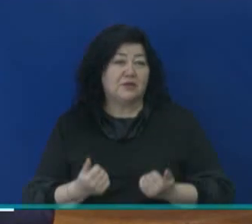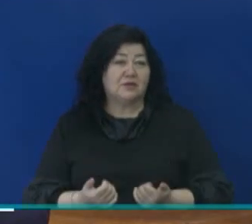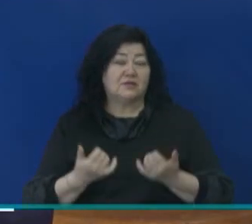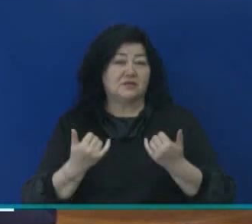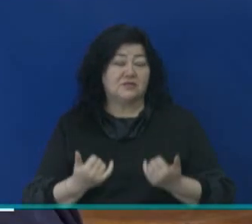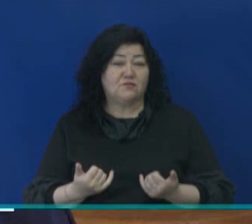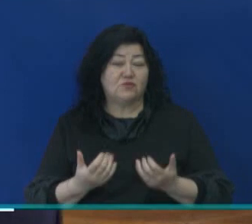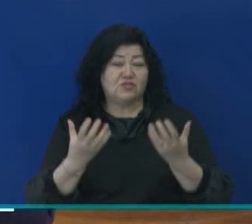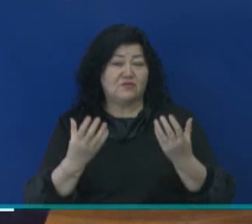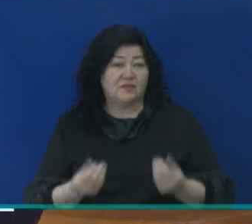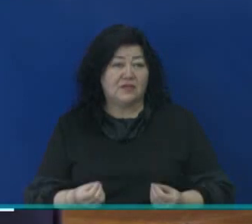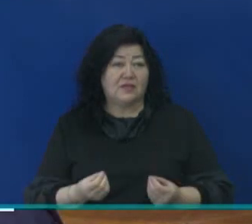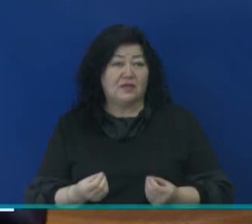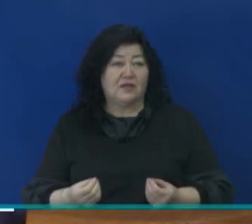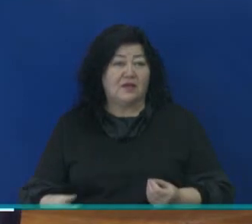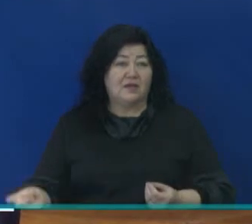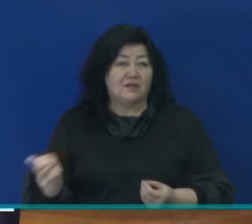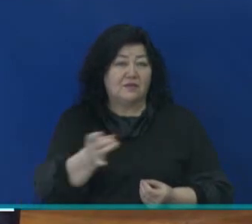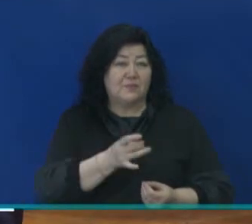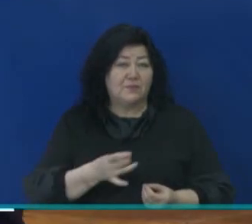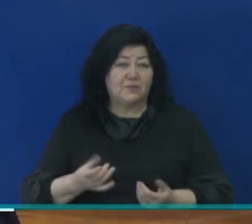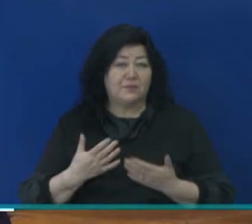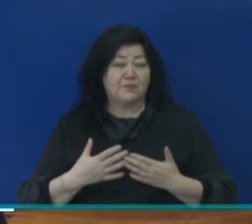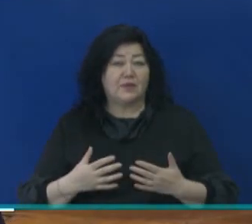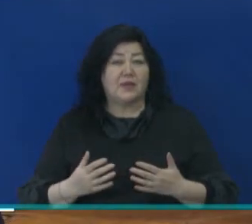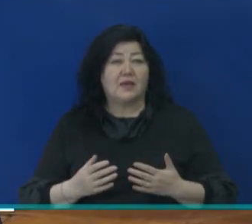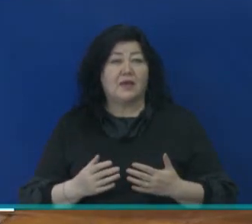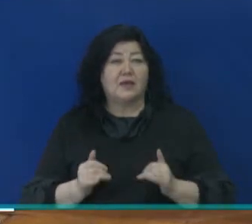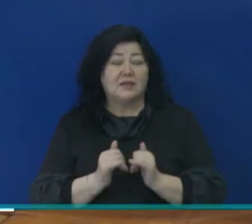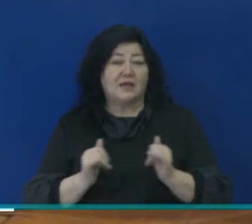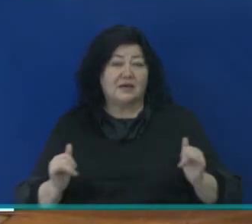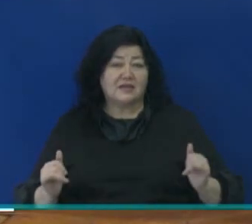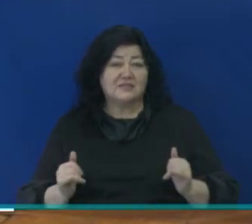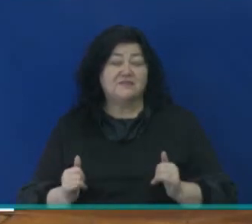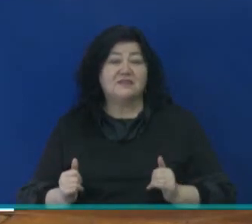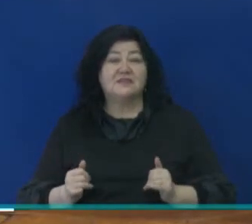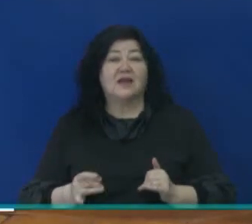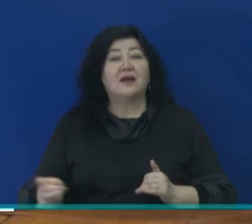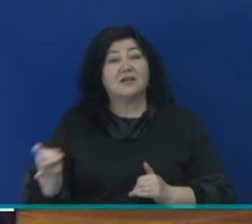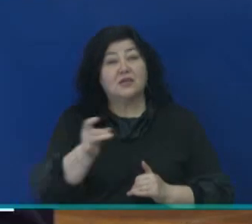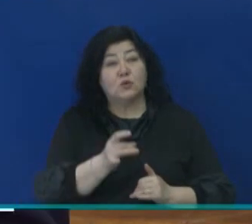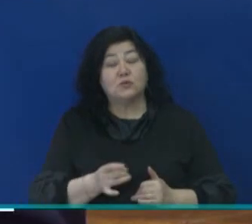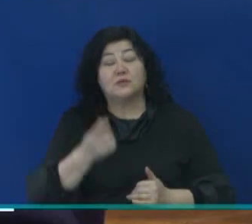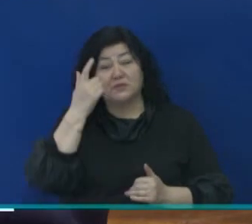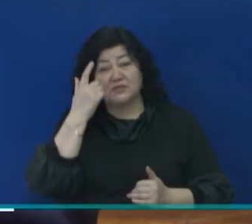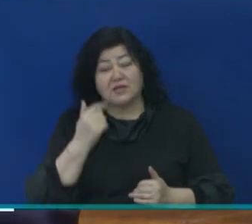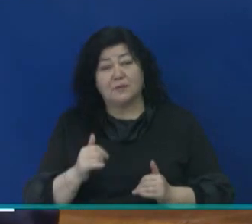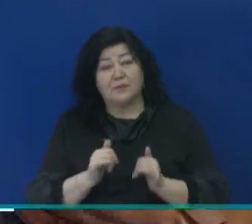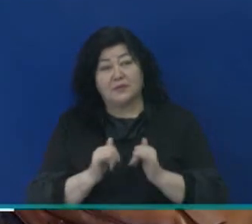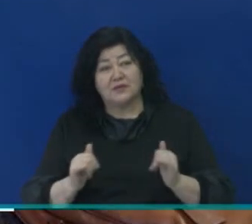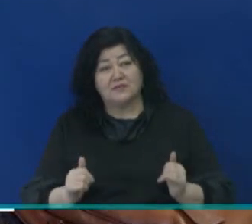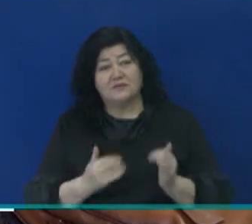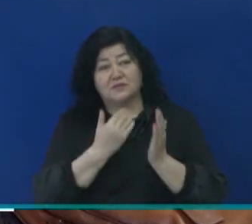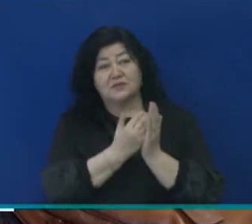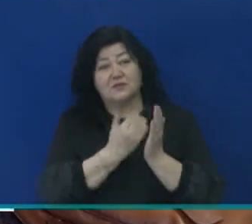аралығында біз аймақтың әлеуметтік экономикалық даму бағытын айқындап алдық. 5 жылдық